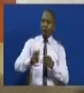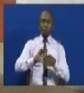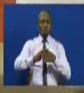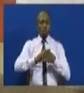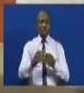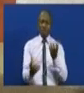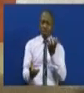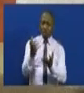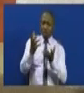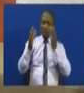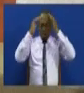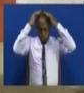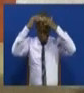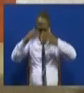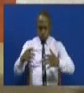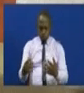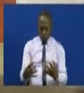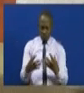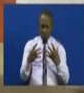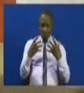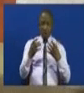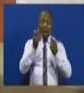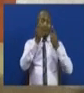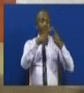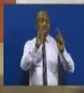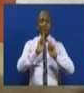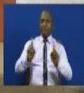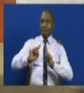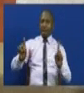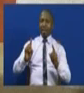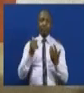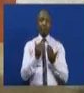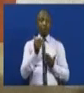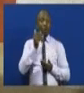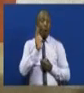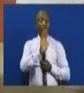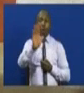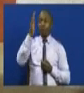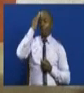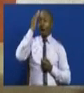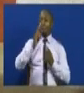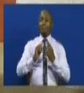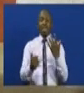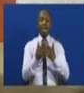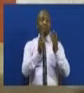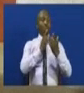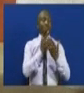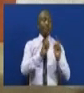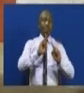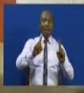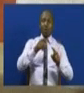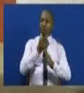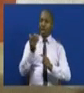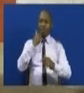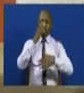wakijifukiza kwa mkaratusi, mwarubaini, mchaichai na miti mingine wanaoifahamu wao, na wengine wamekuwa wakichanganya vyote hivyo kwa